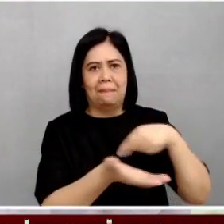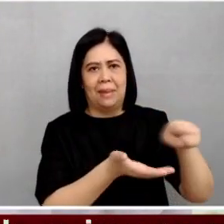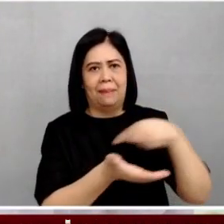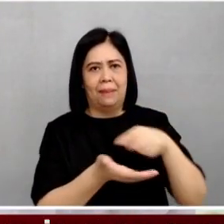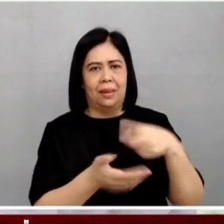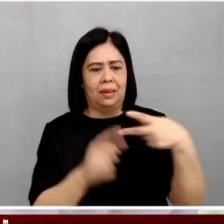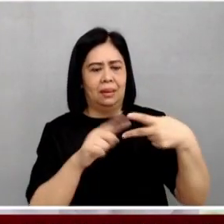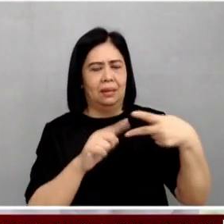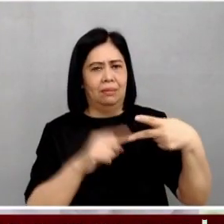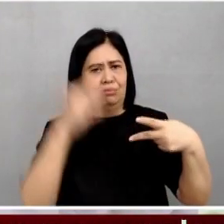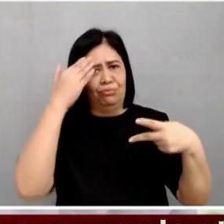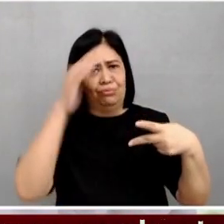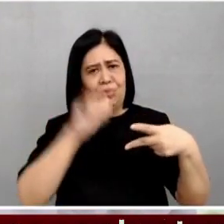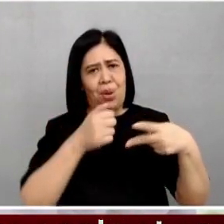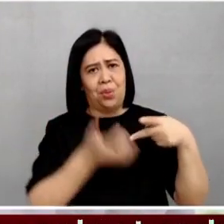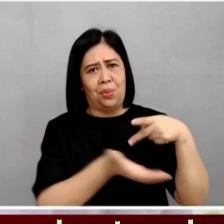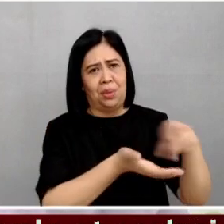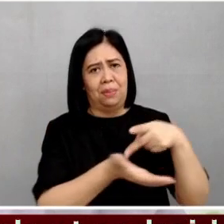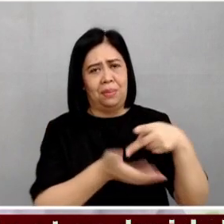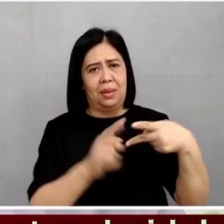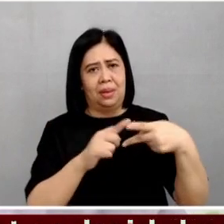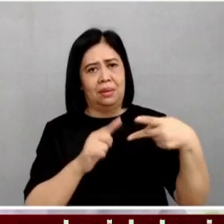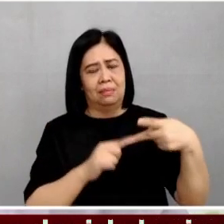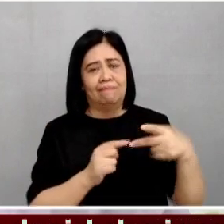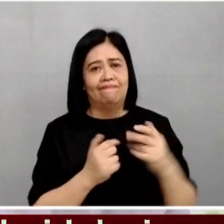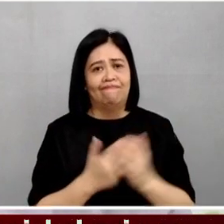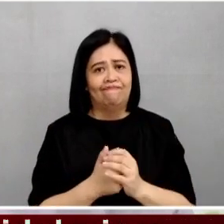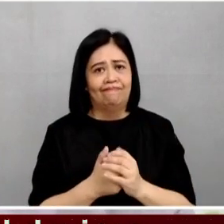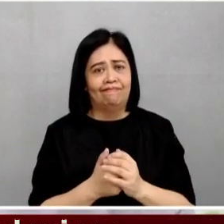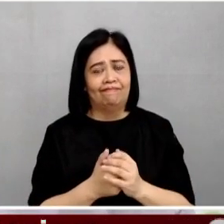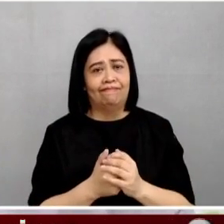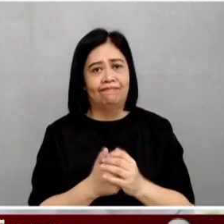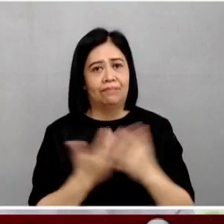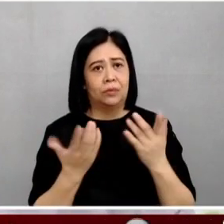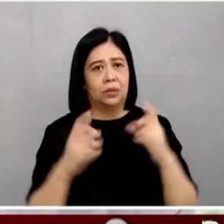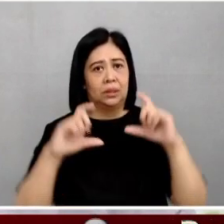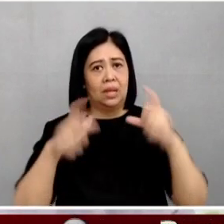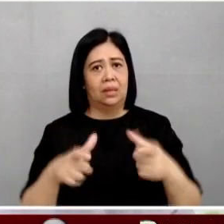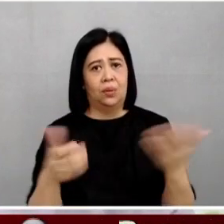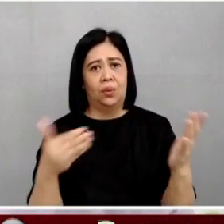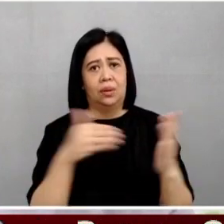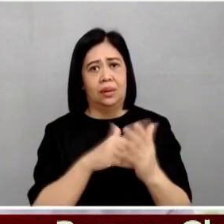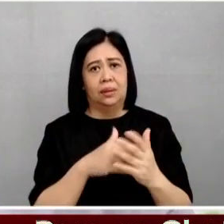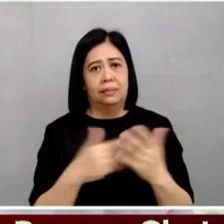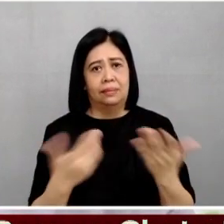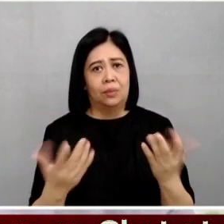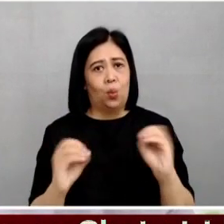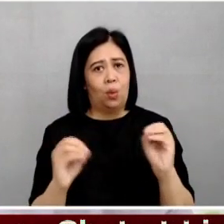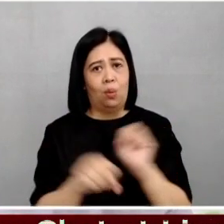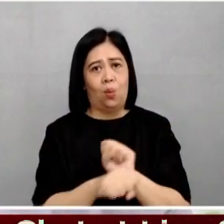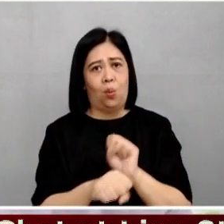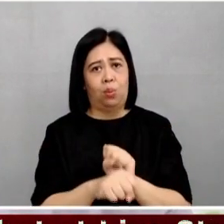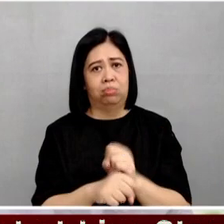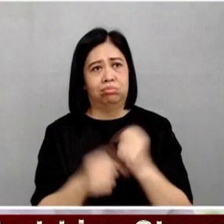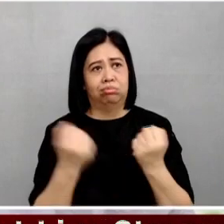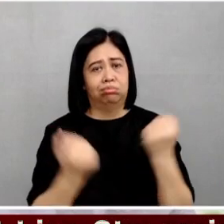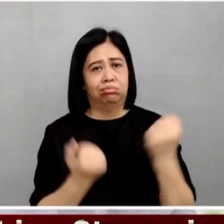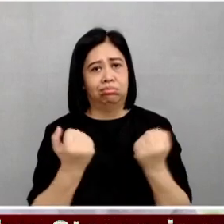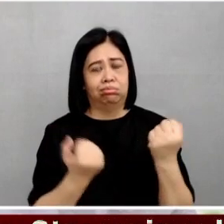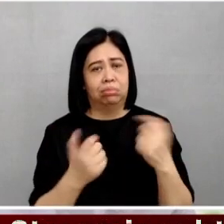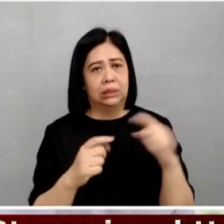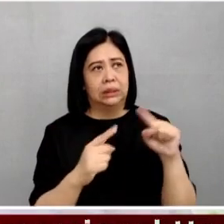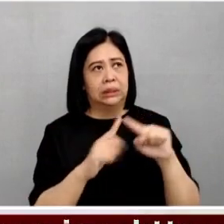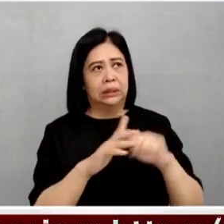ko siya mababayaran kasi ito pong lockdown na naman po, wala na naman po akong pasok simula 6